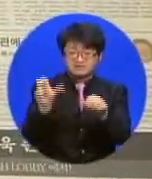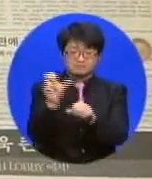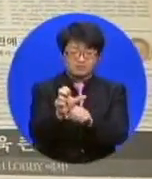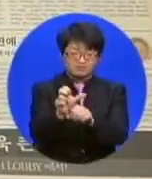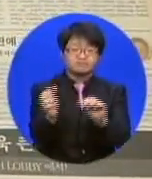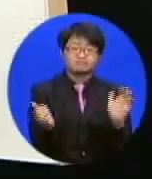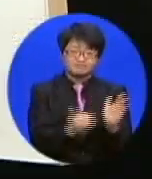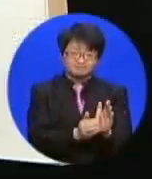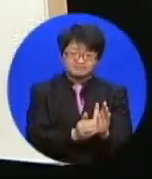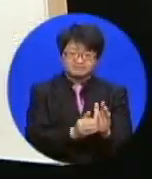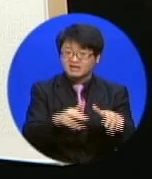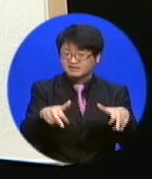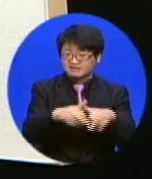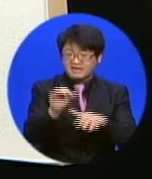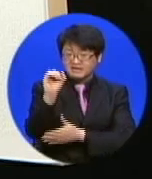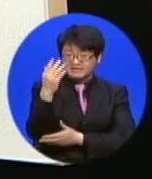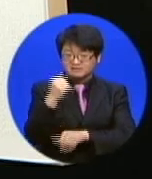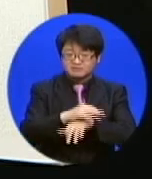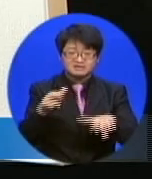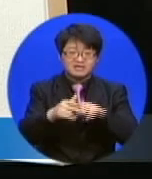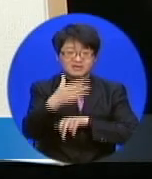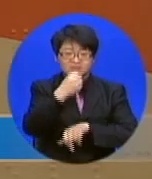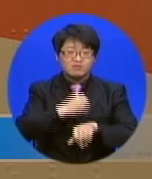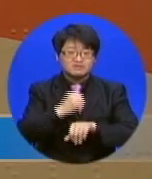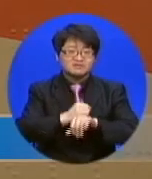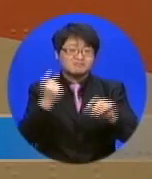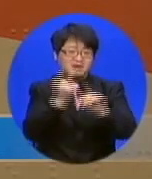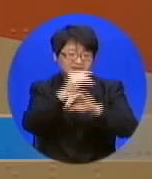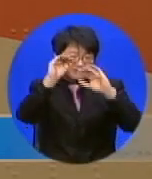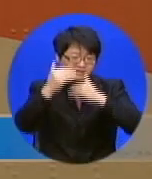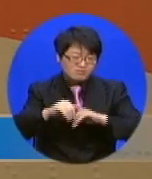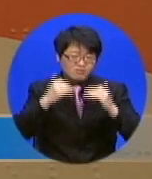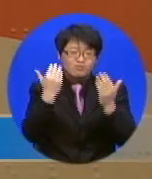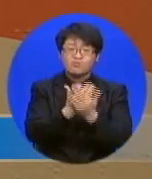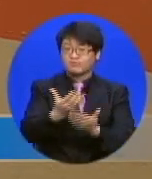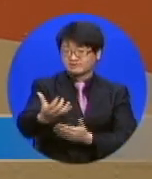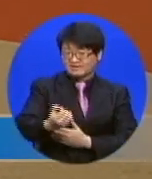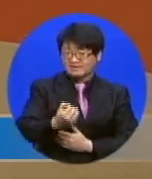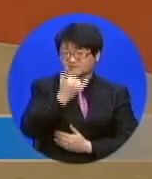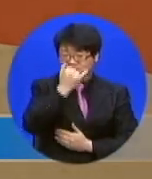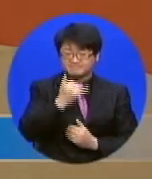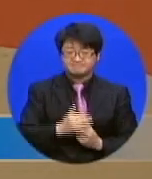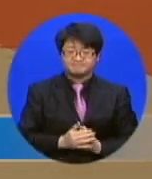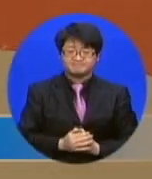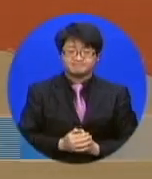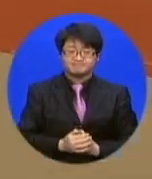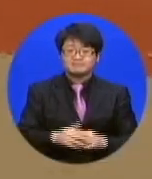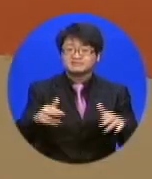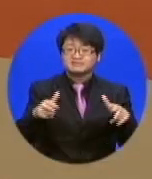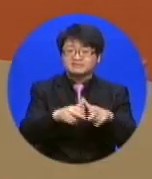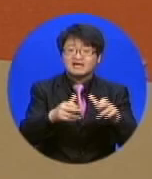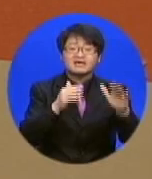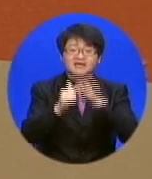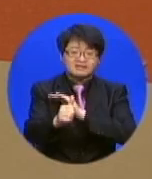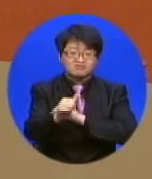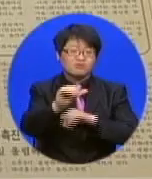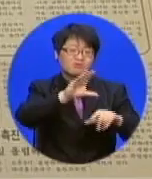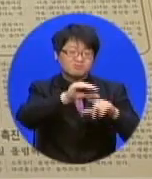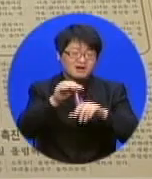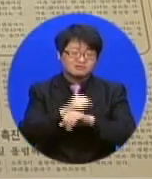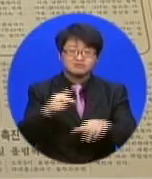걸어왔습니다. 장애인 신문은 장애인 복지의 변천사를 모두 기록하고 있습니다. 장애계 대표